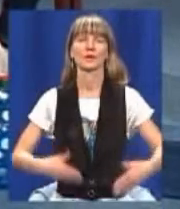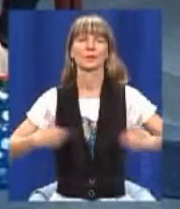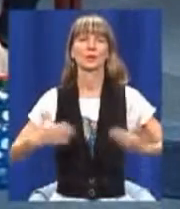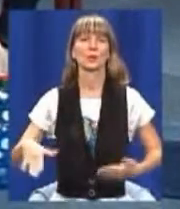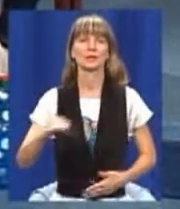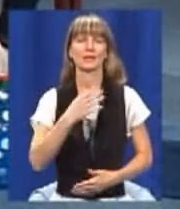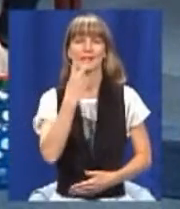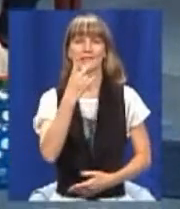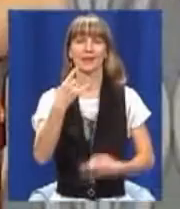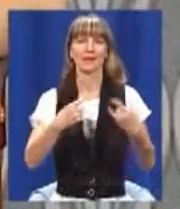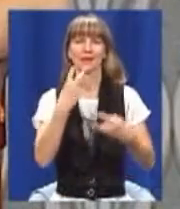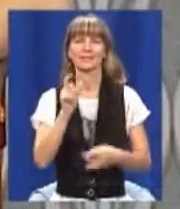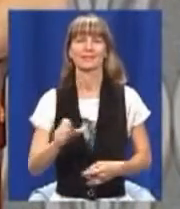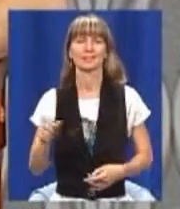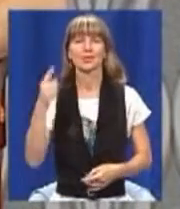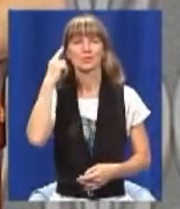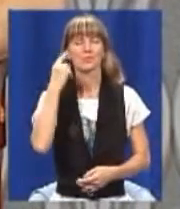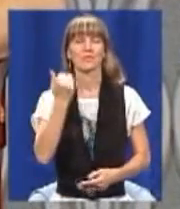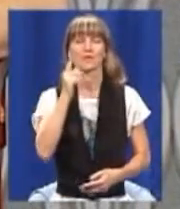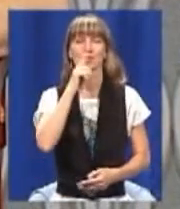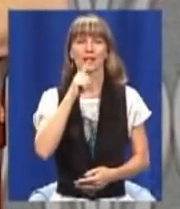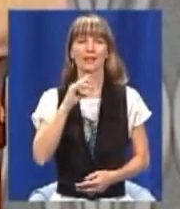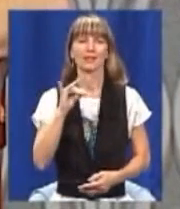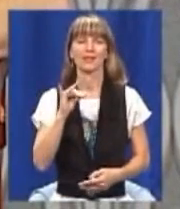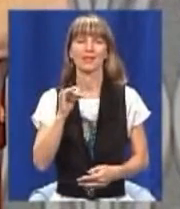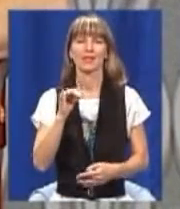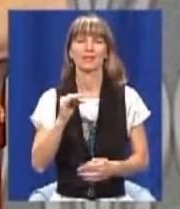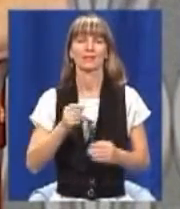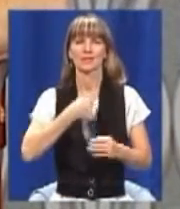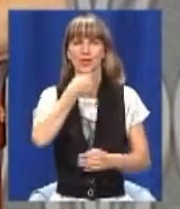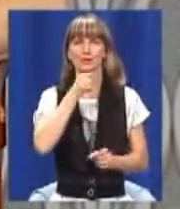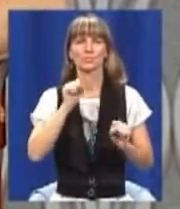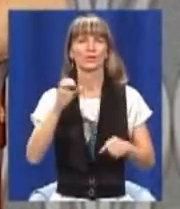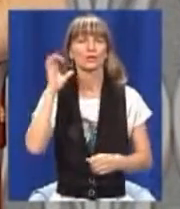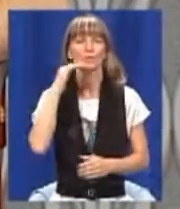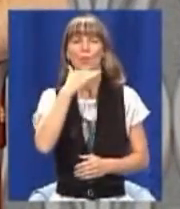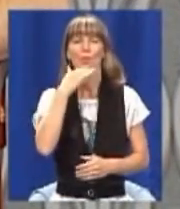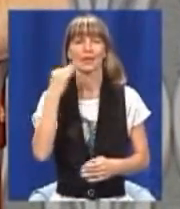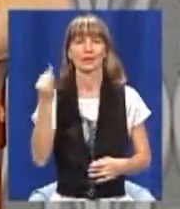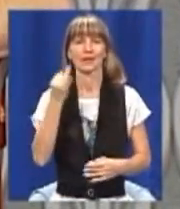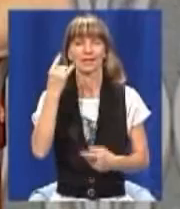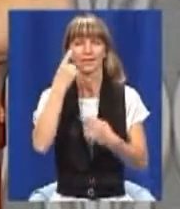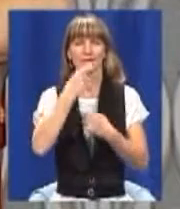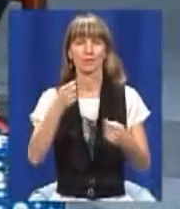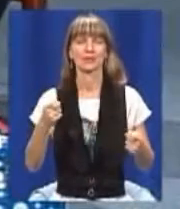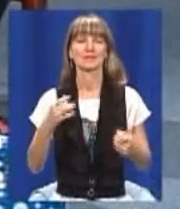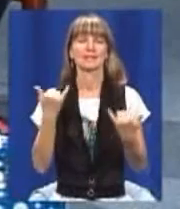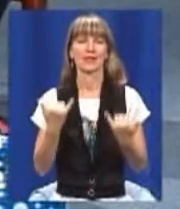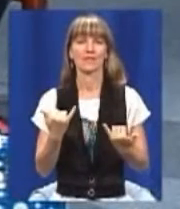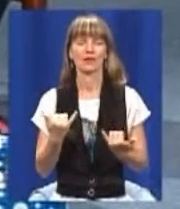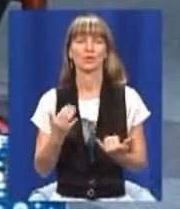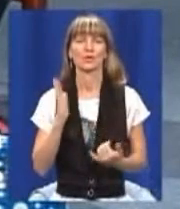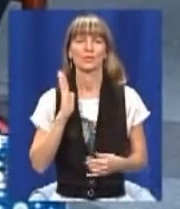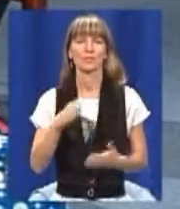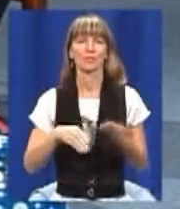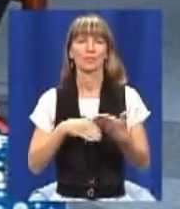привіт усім нашим ТВ-глядачам. Сподіваюсь, ви маленькі і не дуже, і готові від нас слухати море цікавої та пізнавальної інформації. Сьогодні, до речі,